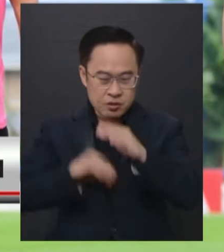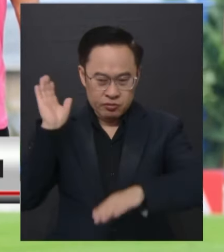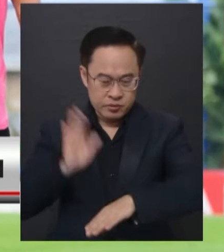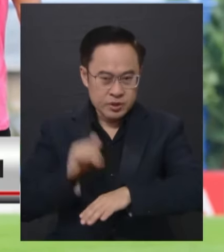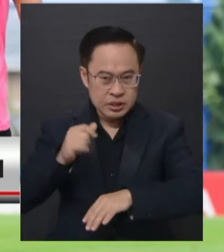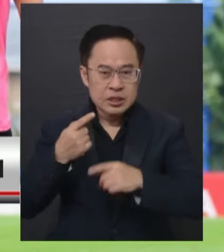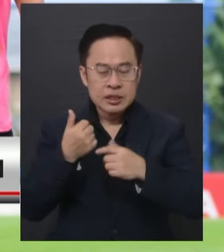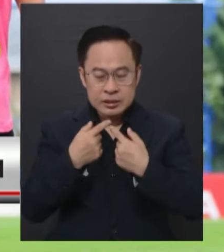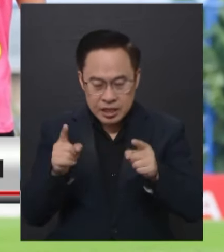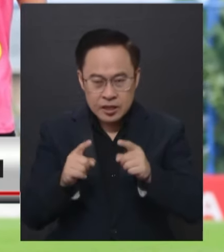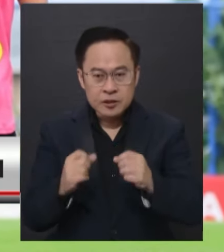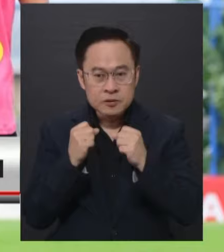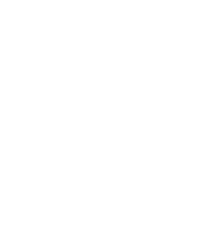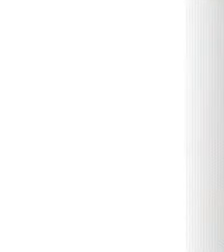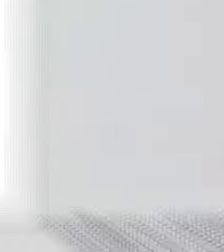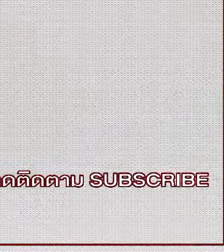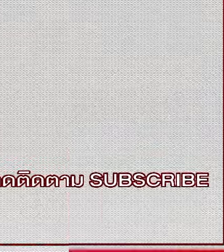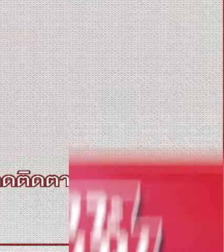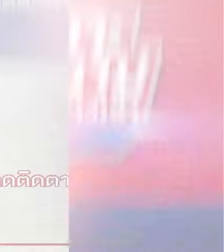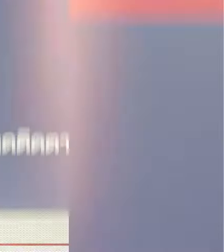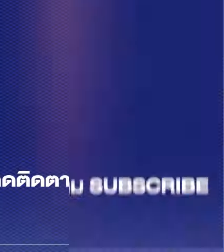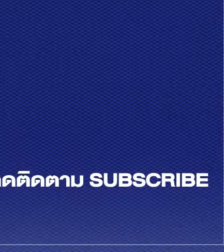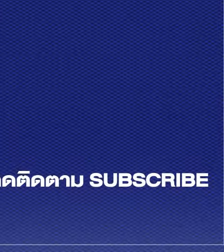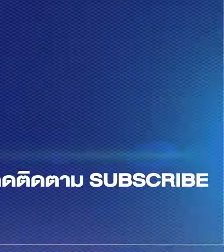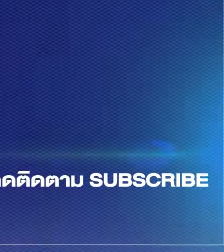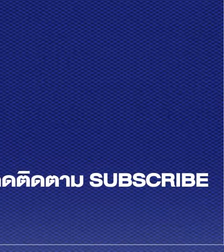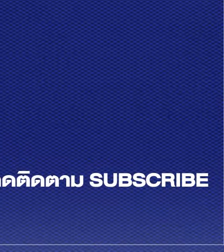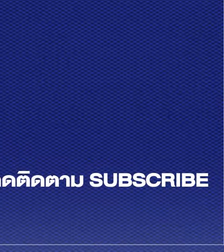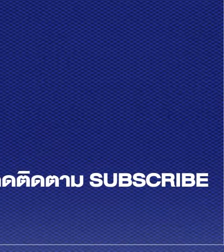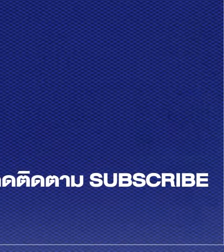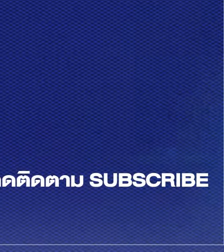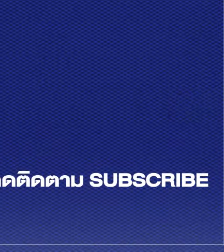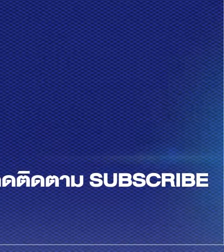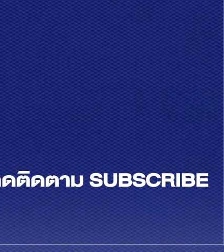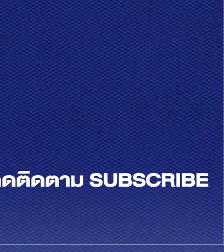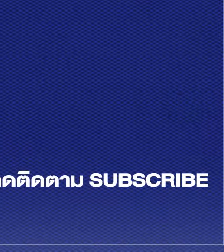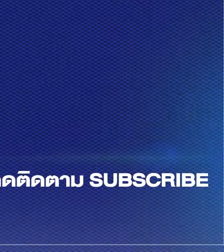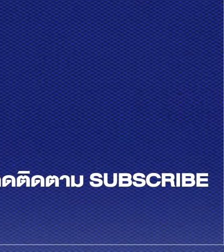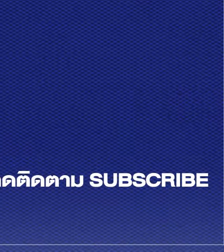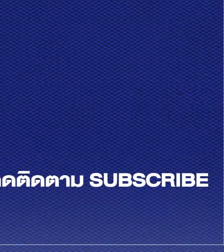การณ์กลับมาด้วยสำหรับทีมชาติชุดเล็กนะคะ